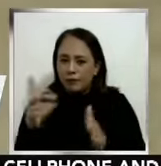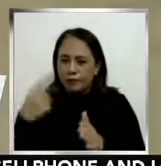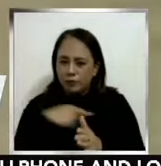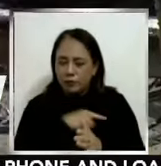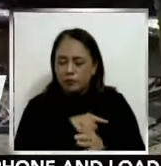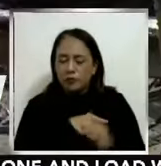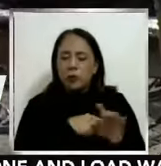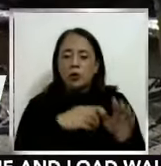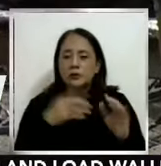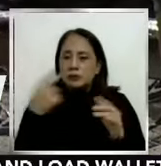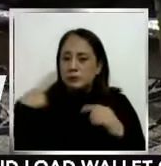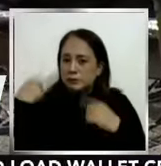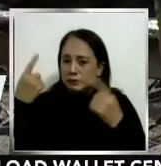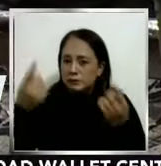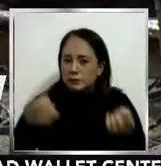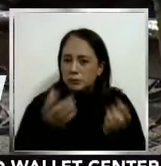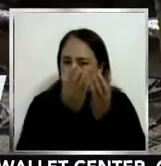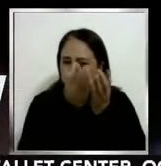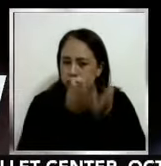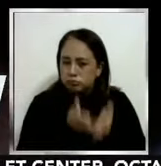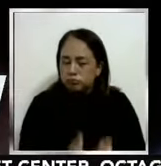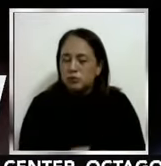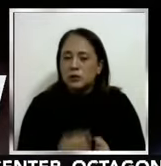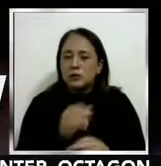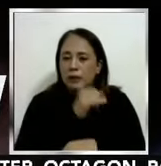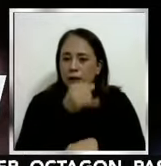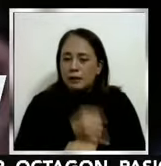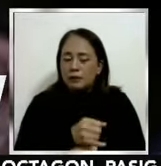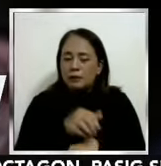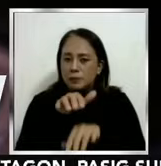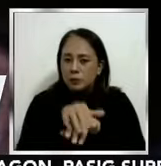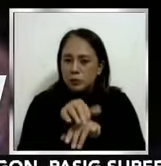ng tanker malapit sa isla ng Mindoro. Your Honor,